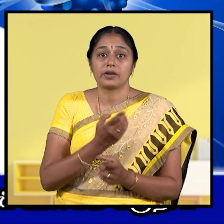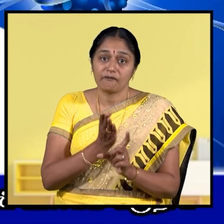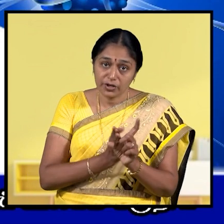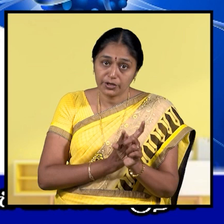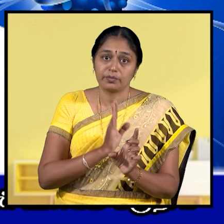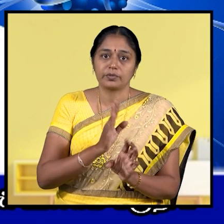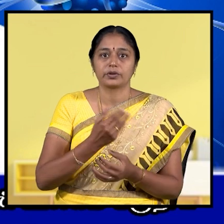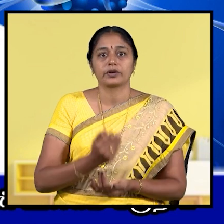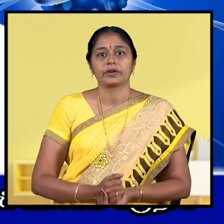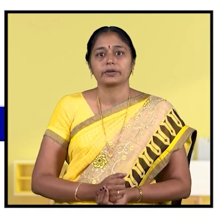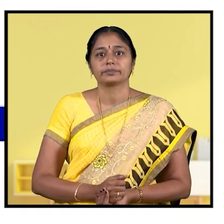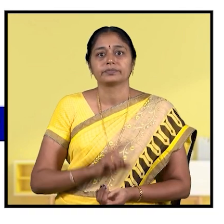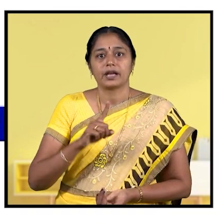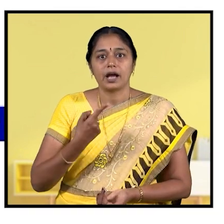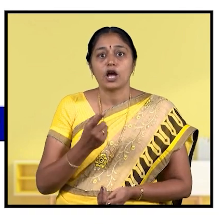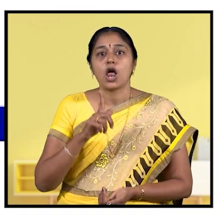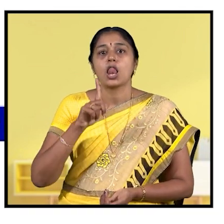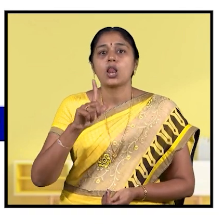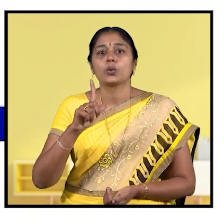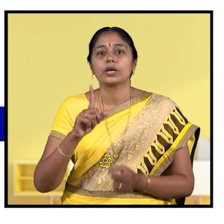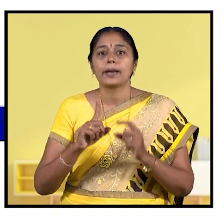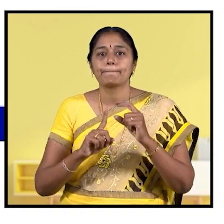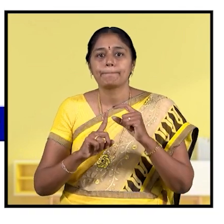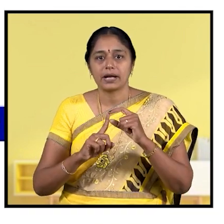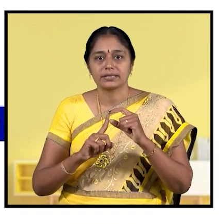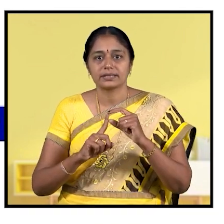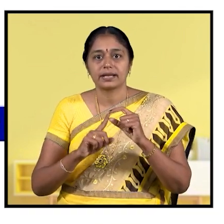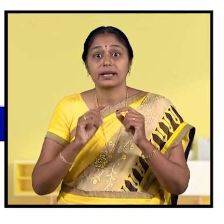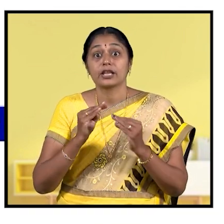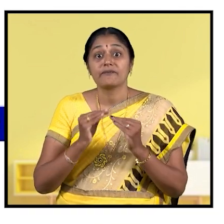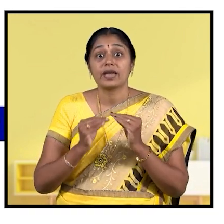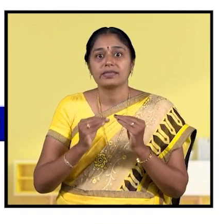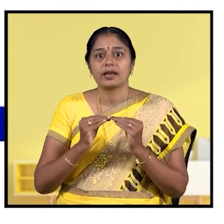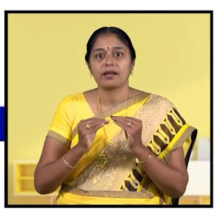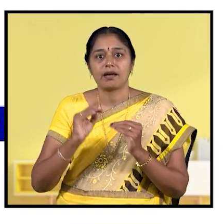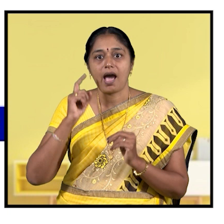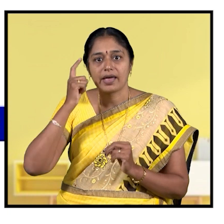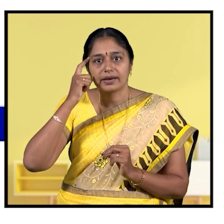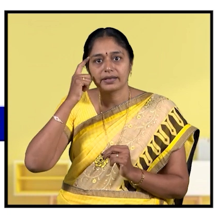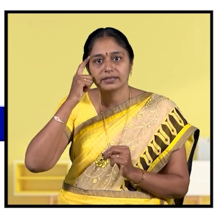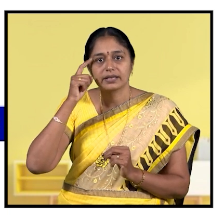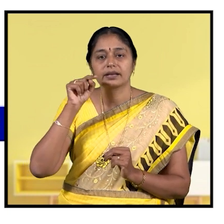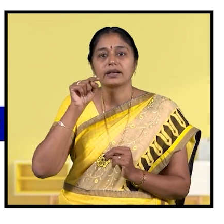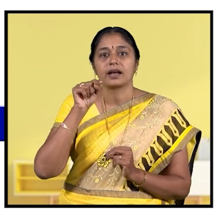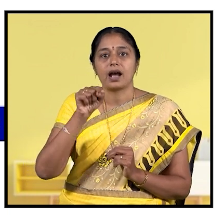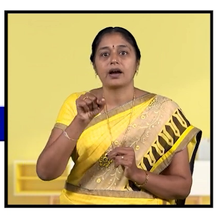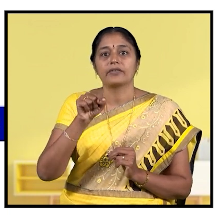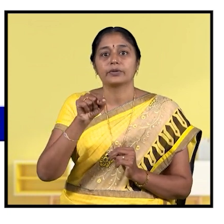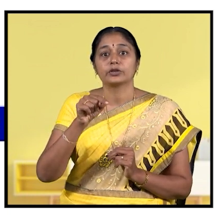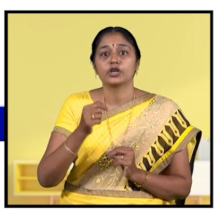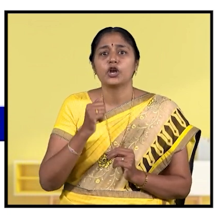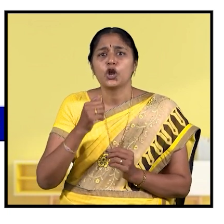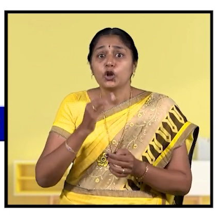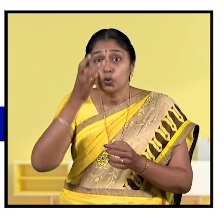அடுத்தார் போல் லூயி பாஸ்டர் என்பவர் 18வது நூற்றாண்டில் ஃப்ரான்ஸ் நாட்டைச் சேர்ந்த வேதியியலாளர் மற்றும் நுண்ணுயிரியலாளர் ஆவார். இவர் நோய் தடுப்பு மருந்தளித்தல்